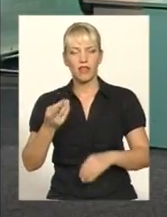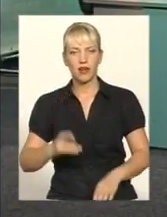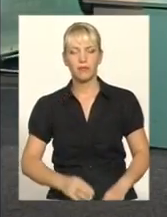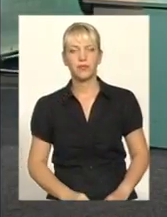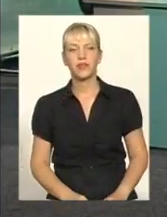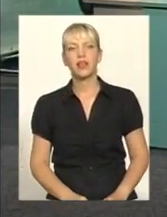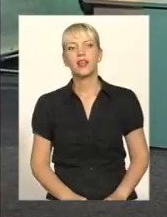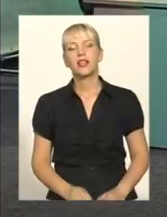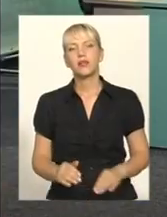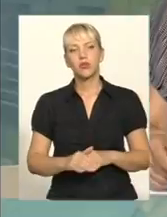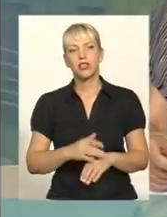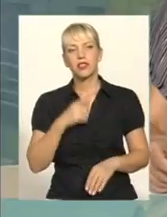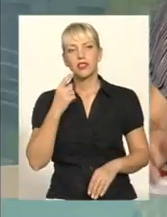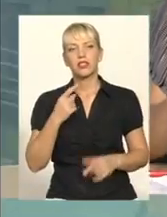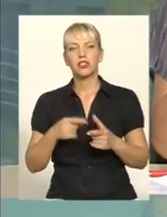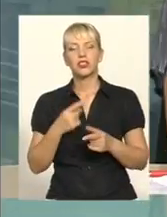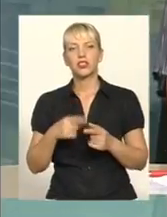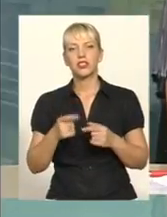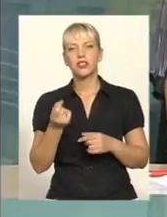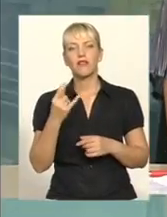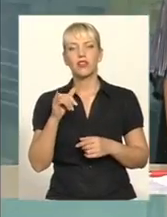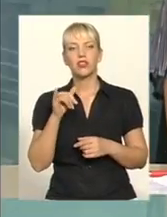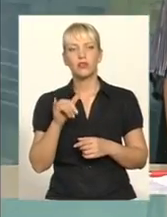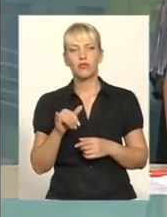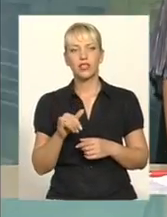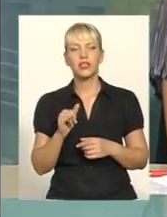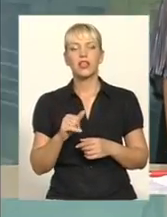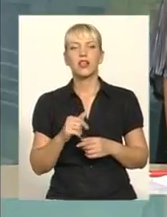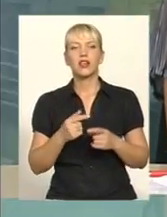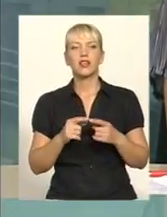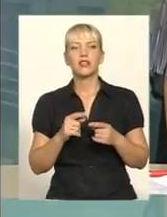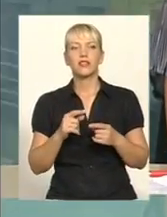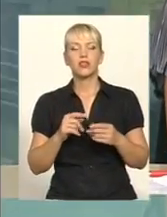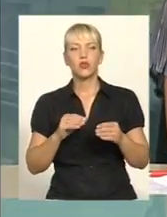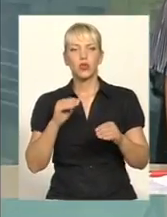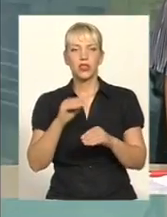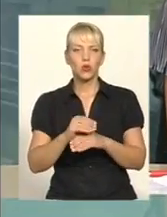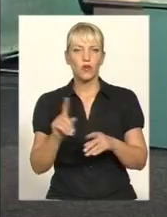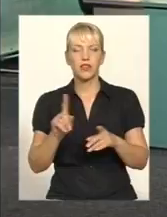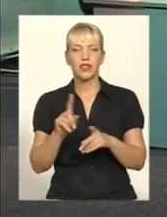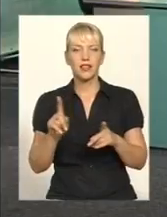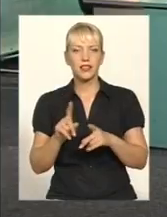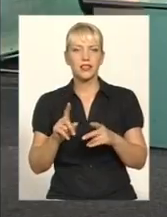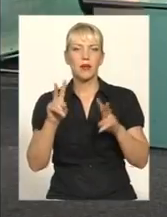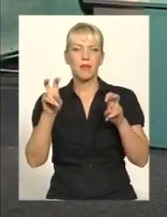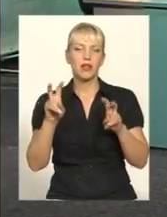Скажіть, будь ласка, чи з'явилися в інваріантній частині якісь додаткові предмети, якісь курси лекцій,